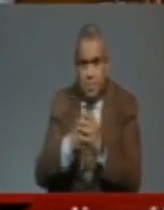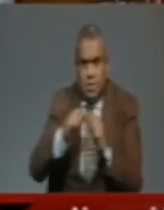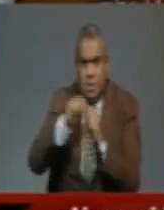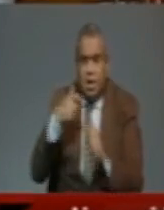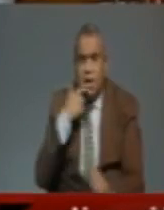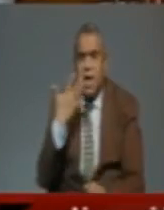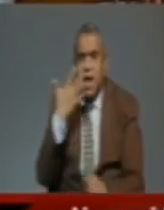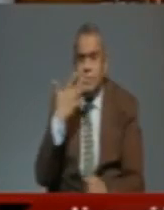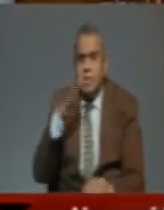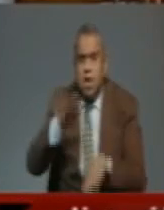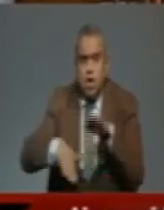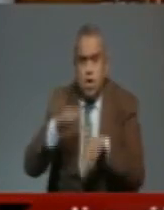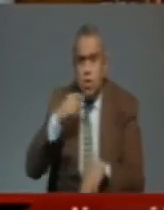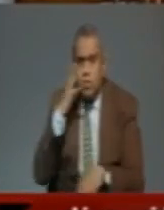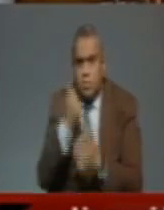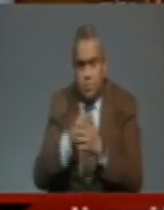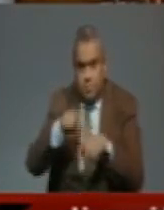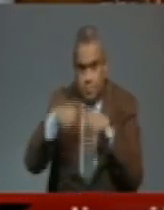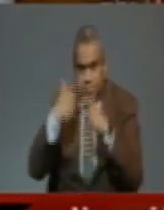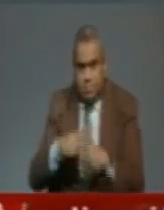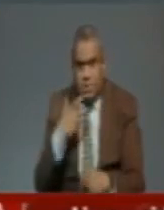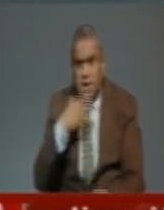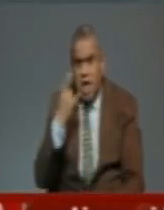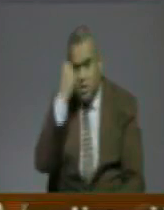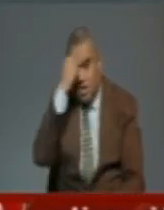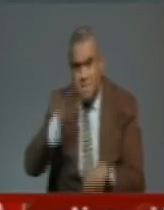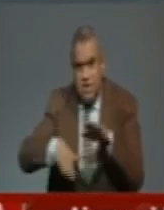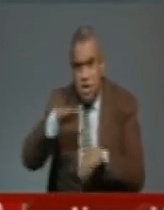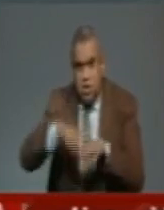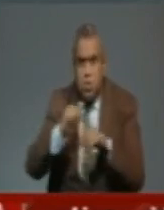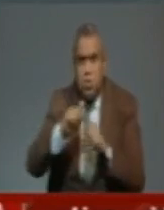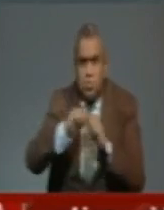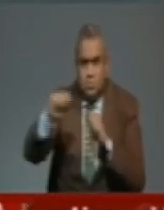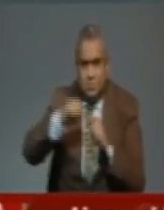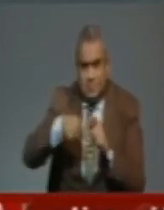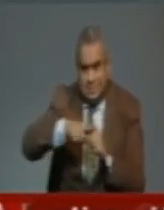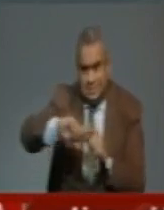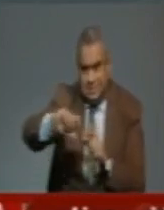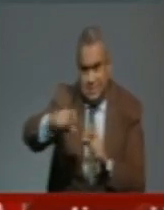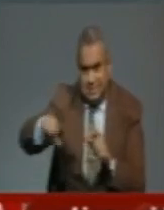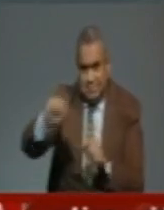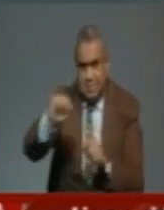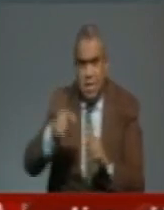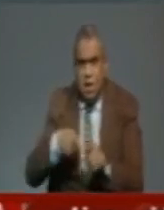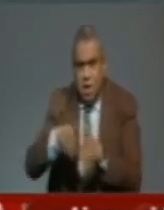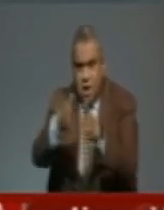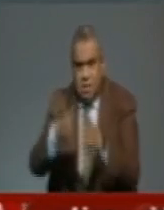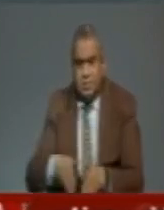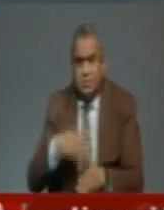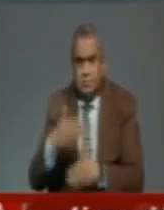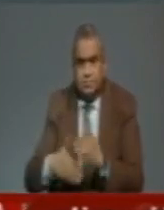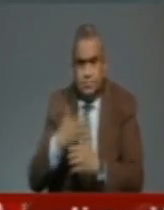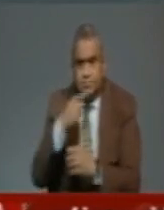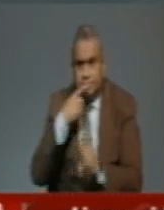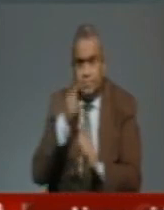كيلو، طوله 5400 متر اللي هو ده كده. ده يا فندم اللي احنا كنا بنعمله في الاول، وبعدين سيادتك وجهت ان احنا